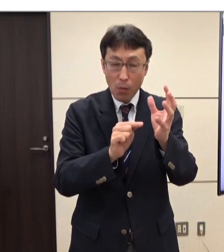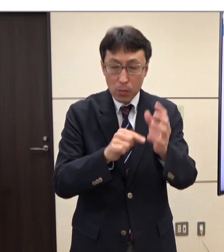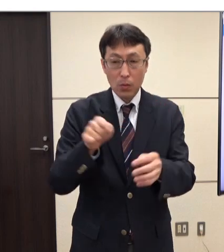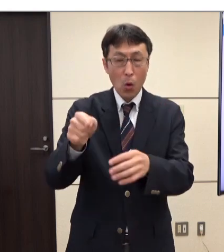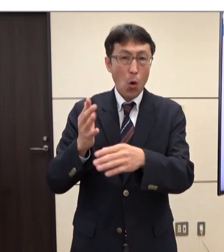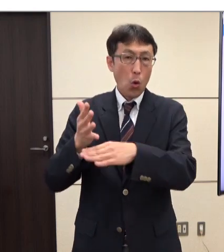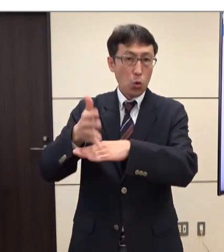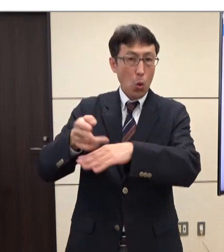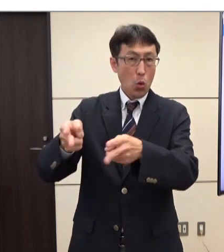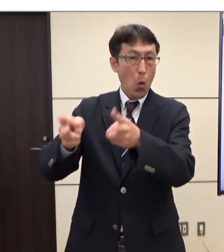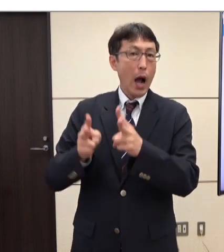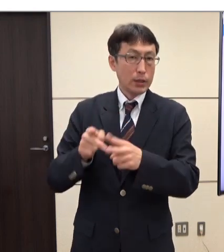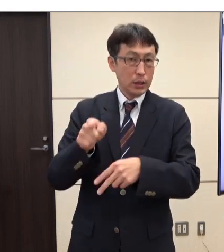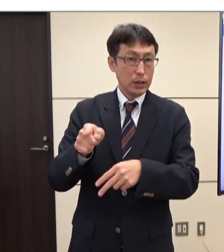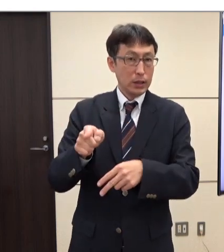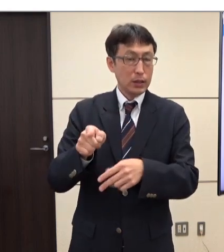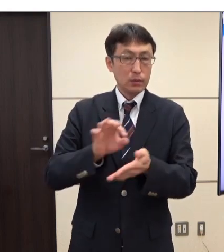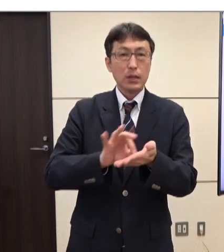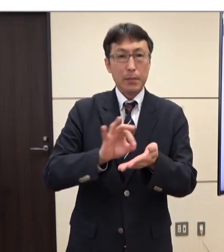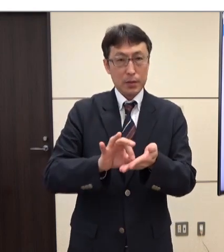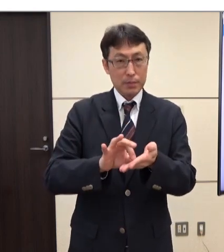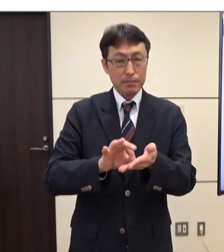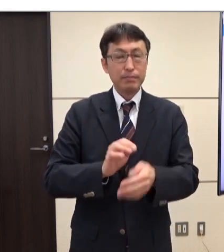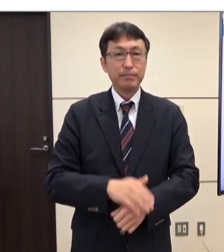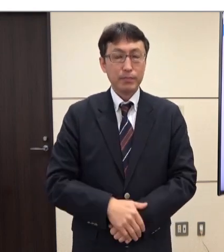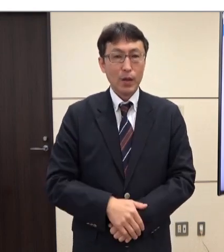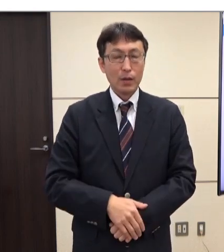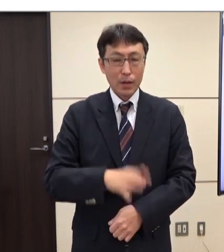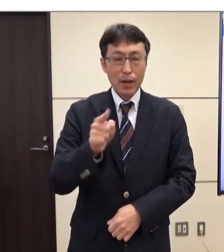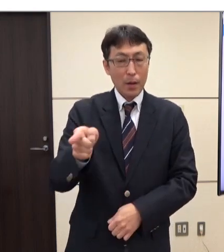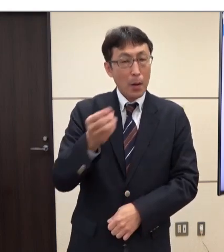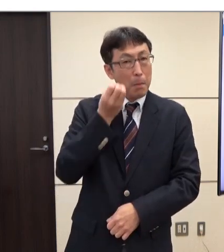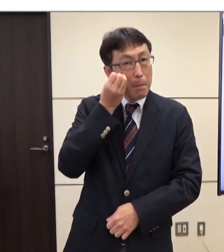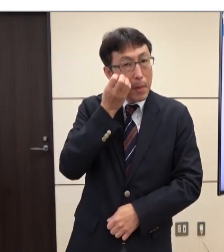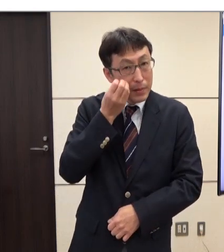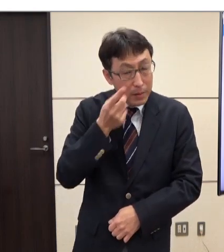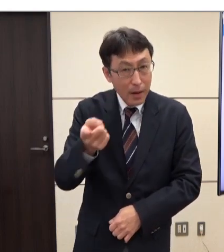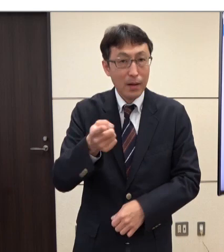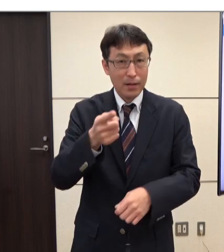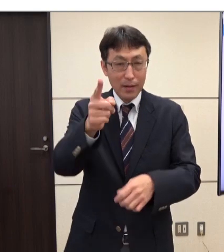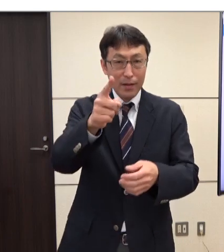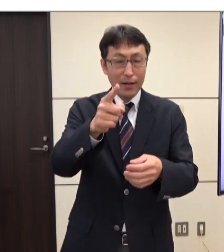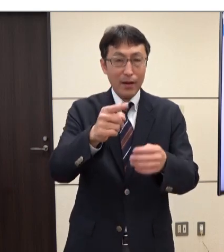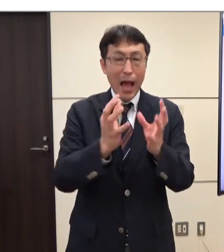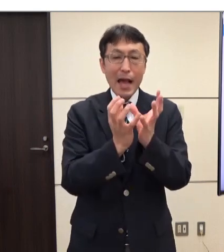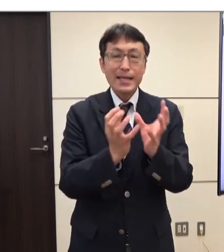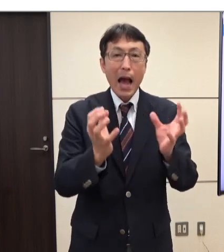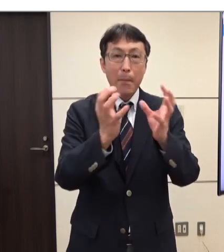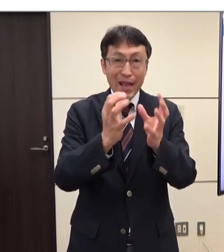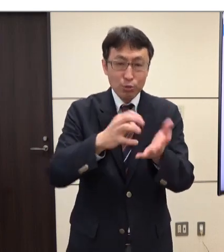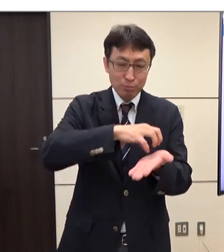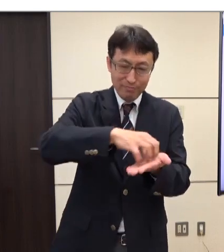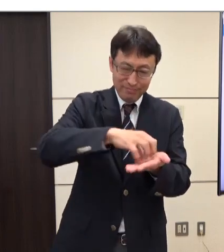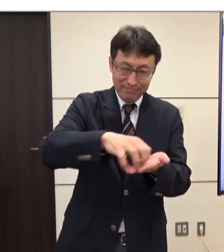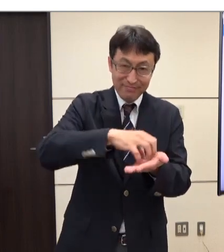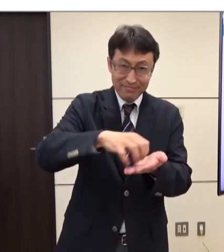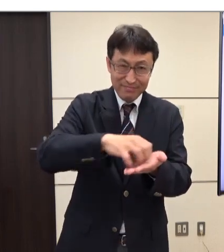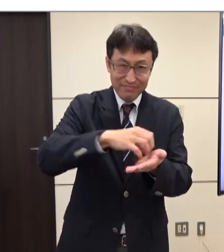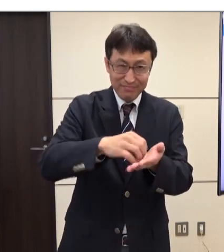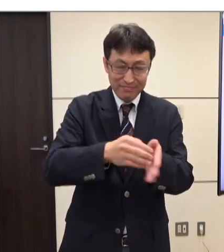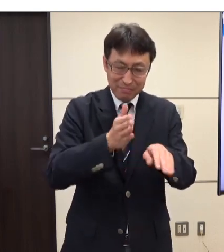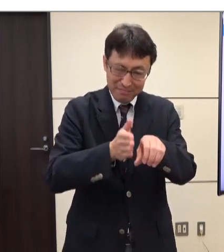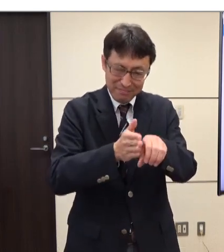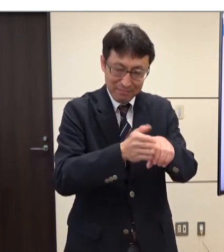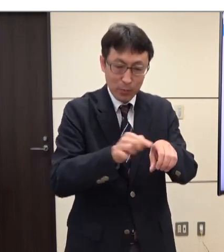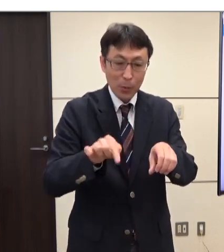ですけどキャベツの千切りを食べるための特別ドレッシングがあったりするんですね。まあ、そういう面で愛知県では非常にこ